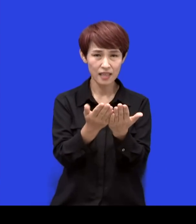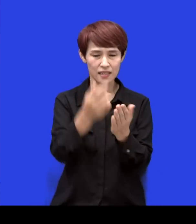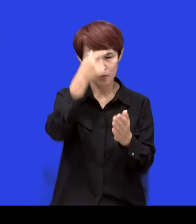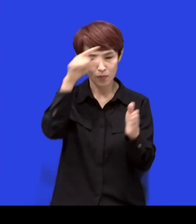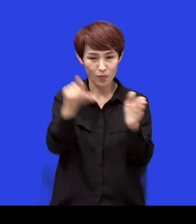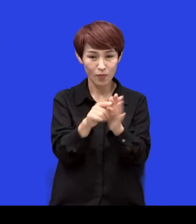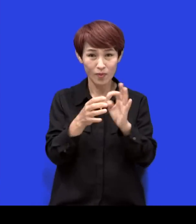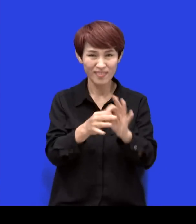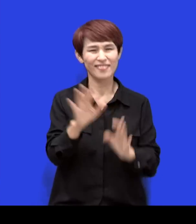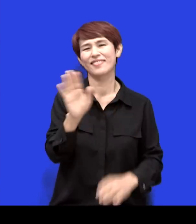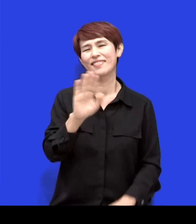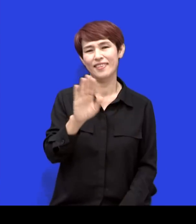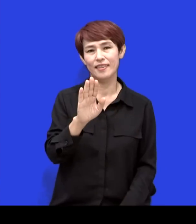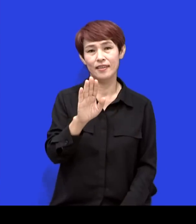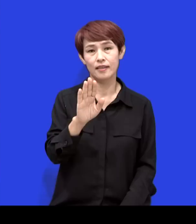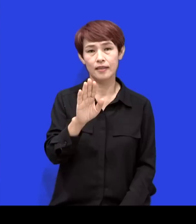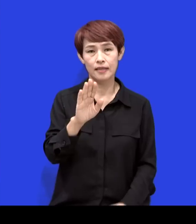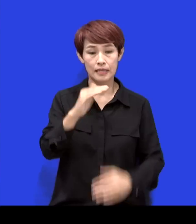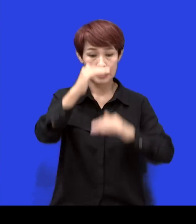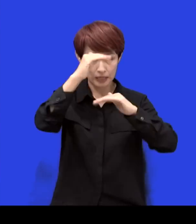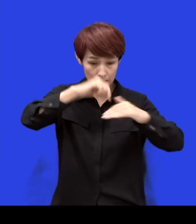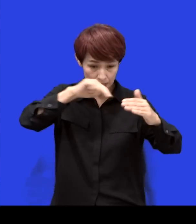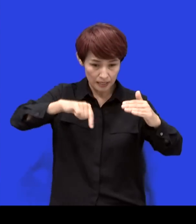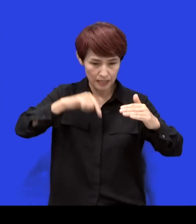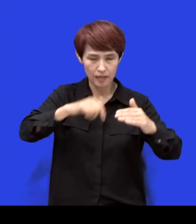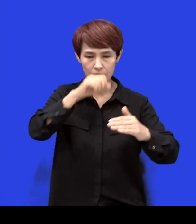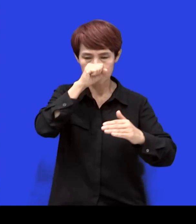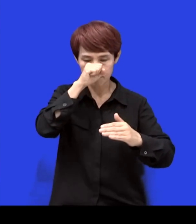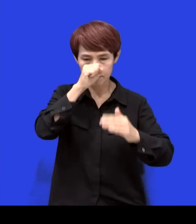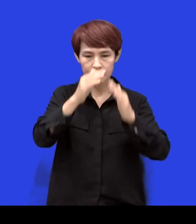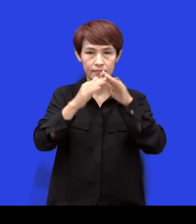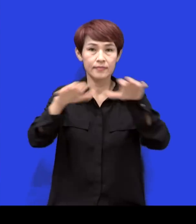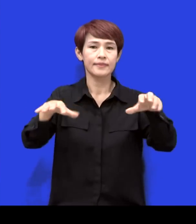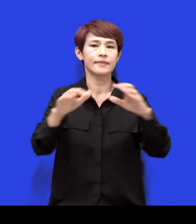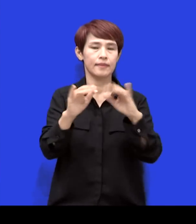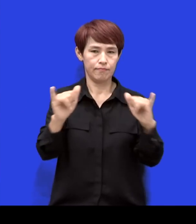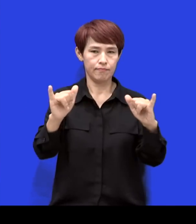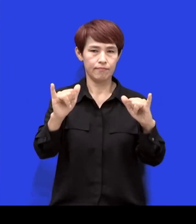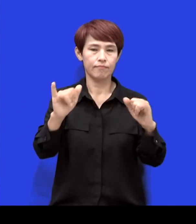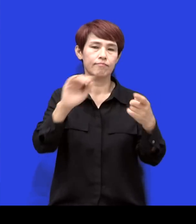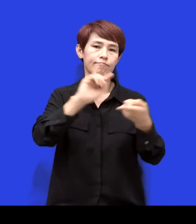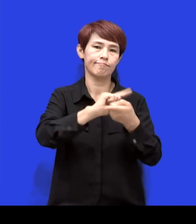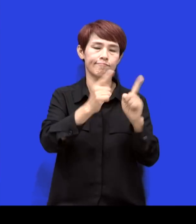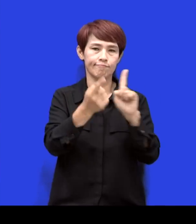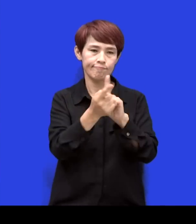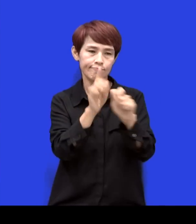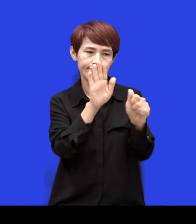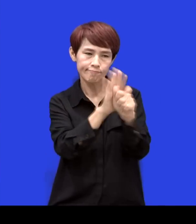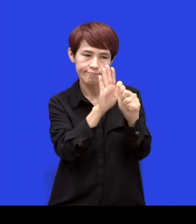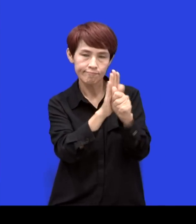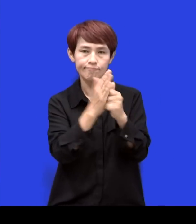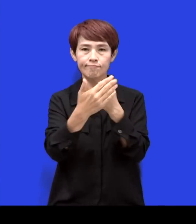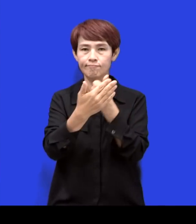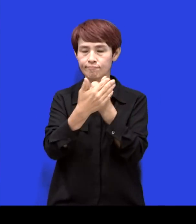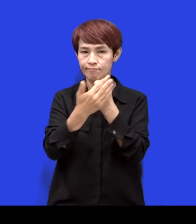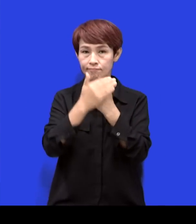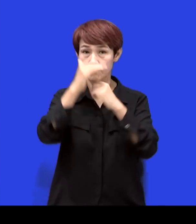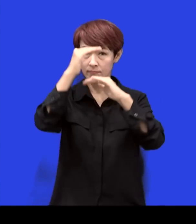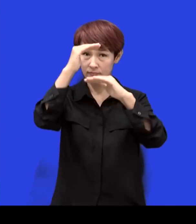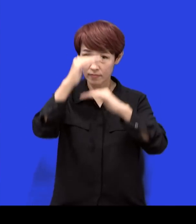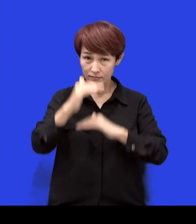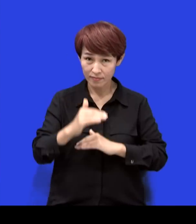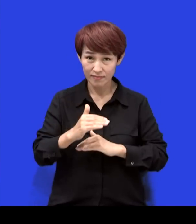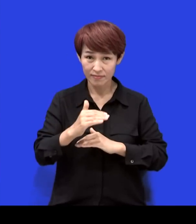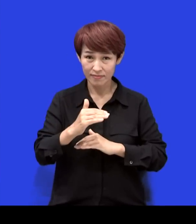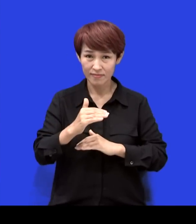예, 아니죠. 그런데 선한 이웃에 대한 네. 선한 이웃에 대한 그리고 이웃들끼리 어떻게 하면 서로 도우며 살 수